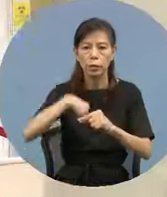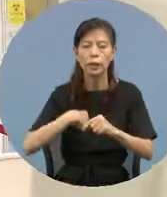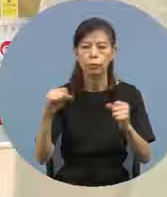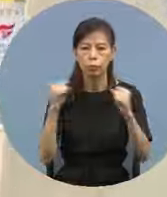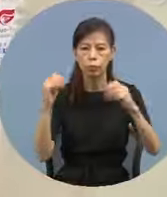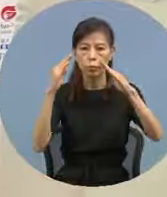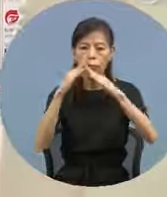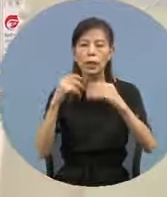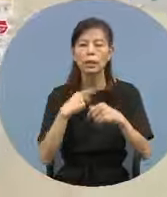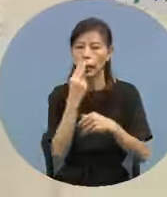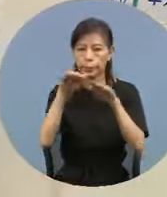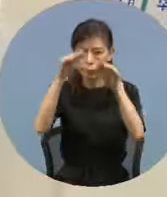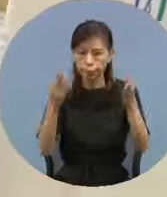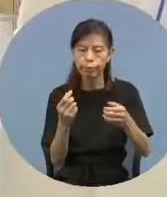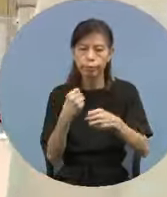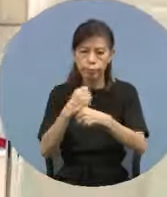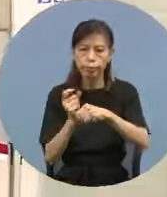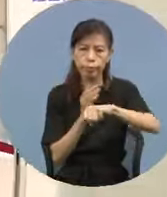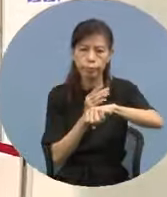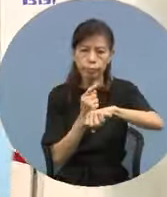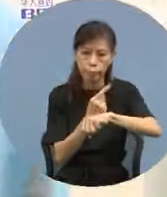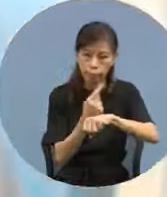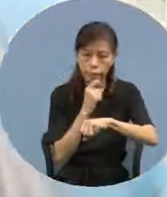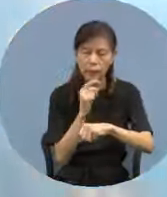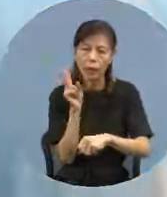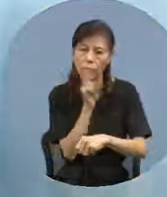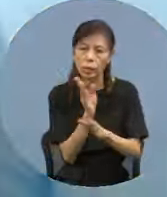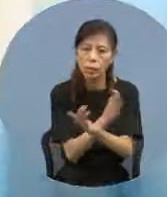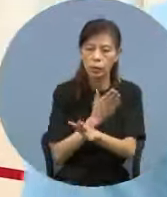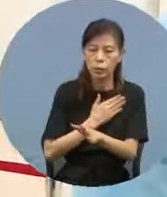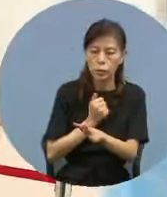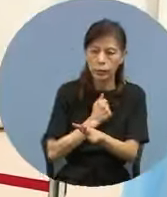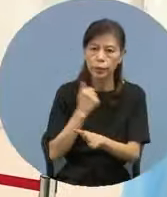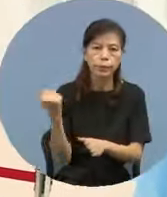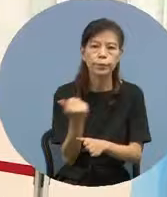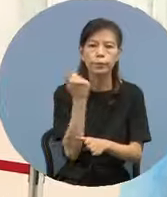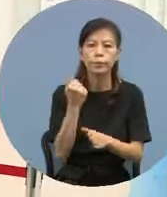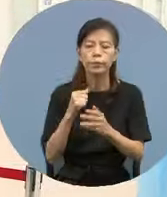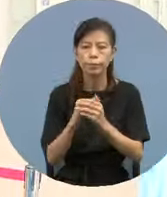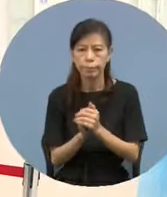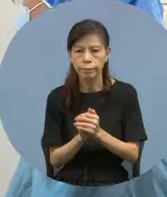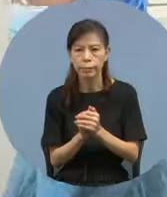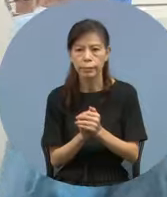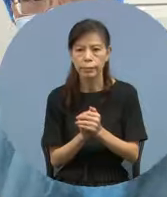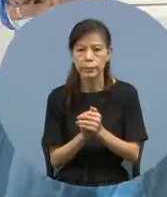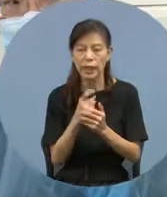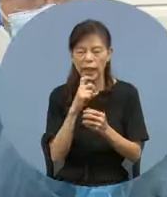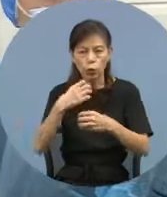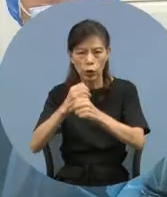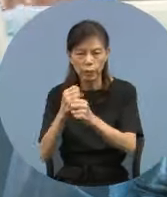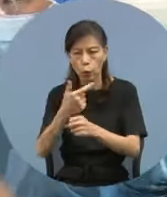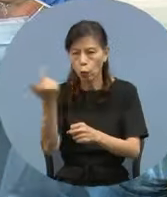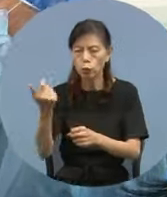育館的臨時氣膜實驗室經過約兩星期籌備，現已準備就緒，足以應付大規模檢